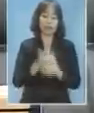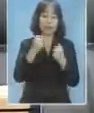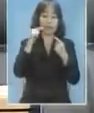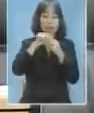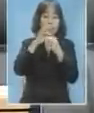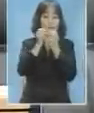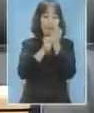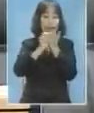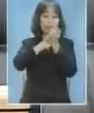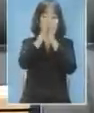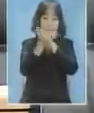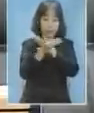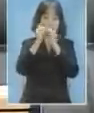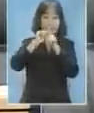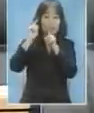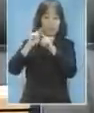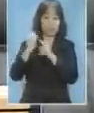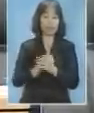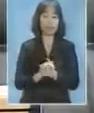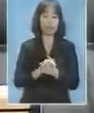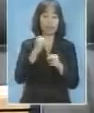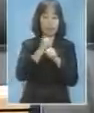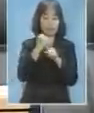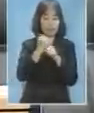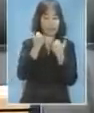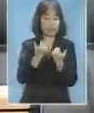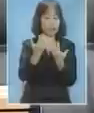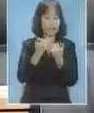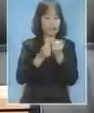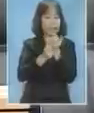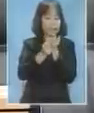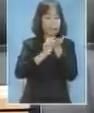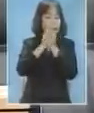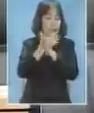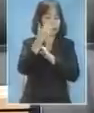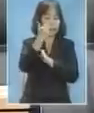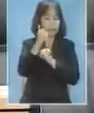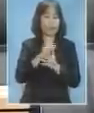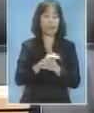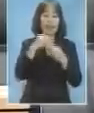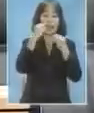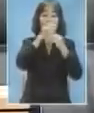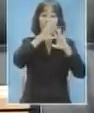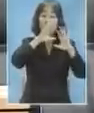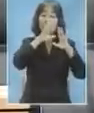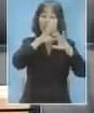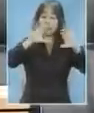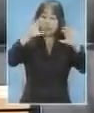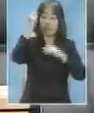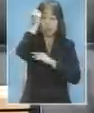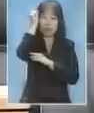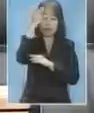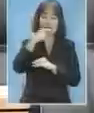การเปลี่ยนแปลงให้เกิดจุดเปลี่ยนนั้นมันทำได้ครับถ้ารัฐบาลยังไม่เข้าใจผมก็จะบอกยกตัวอย่าง